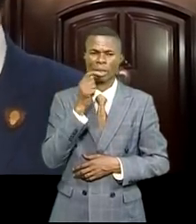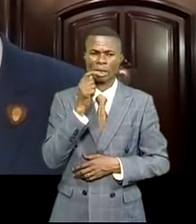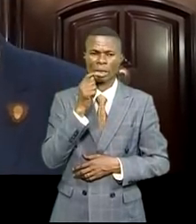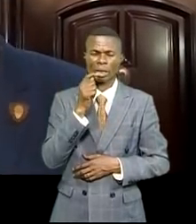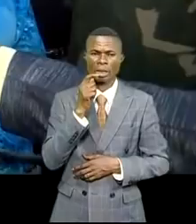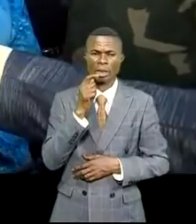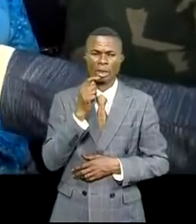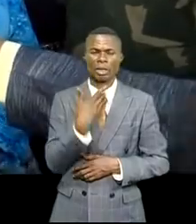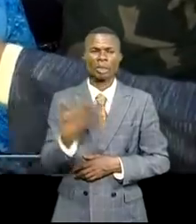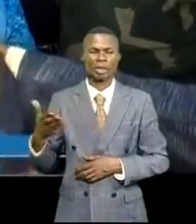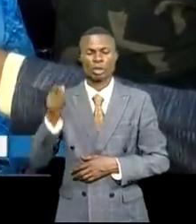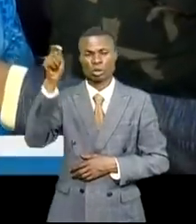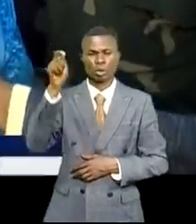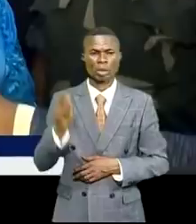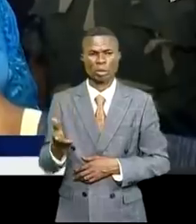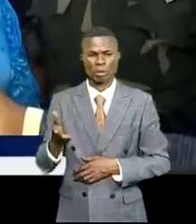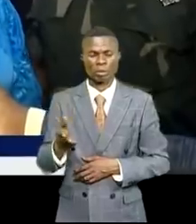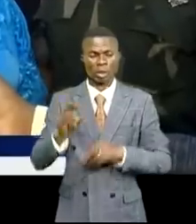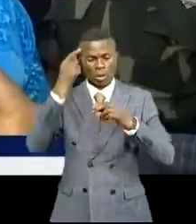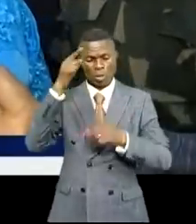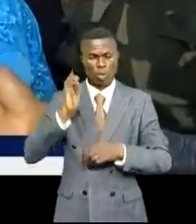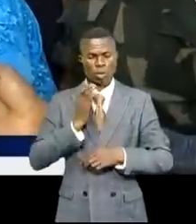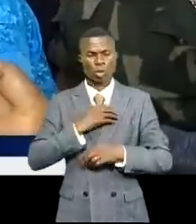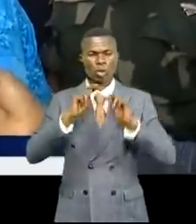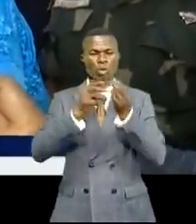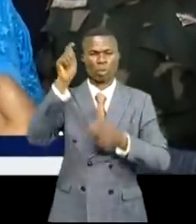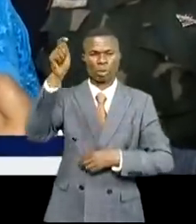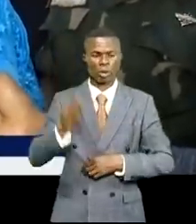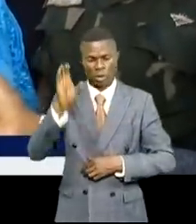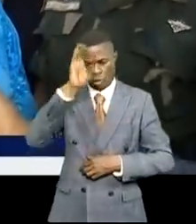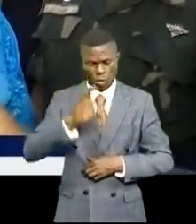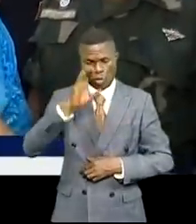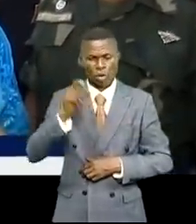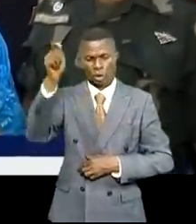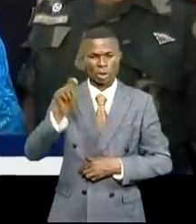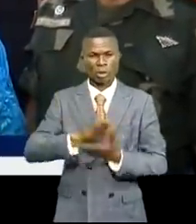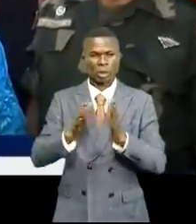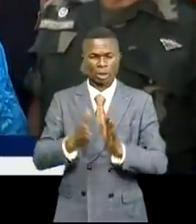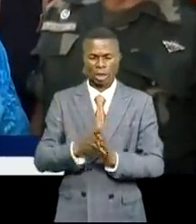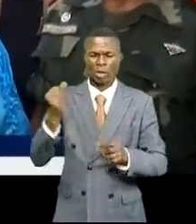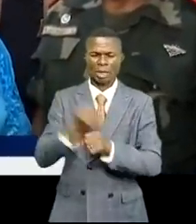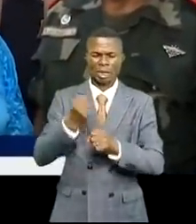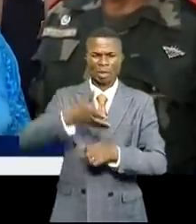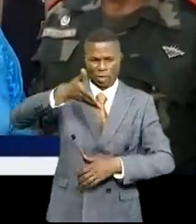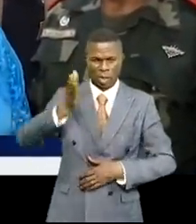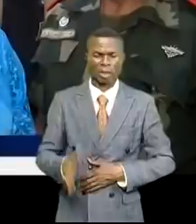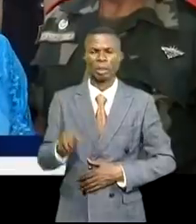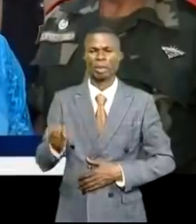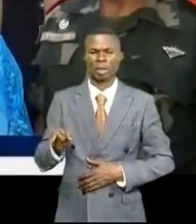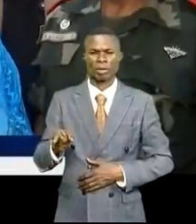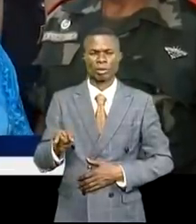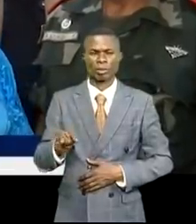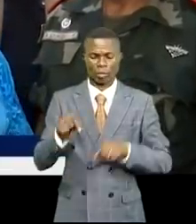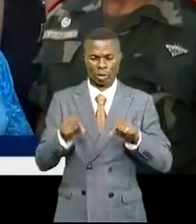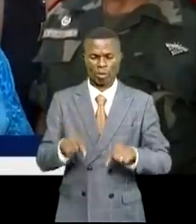véhicules pour le transport. Pour notre armée, nous cherchons à ce qu'elle devienne forte et professionnelle. Ainsi, nous sommes